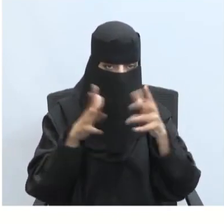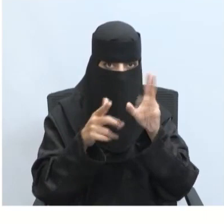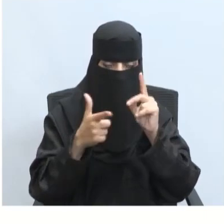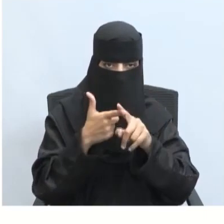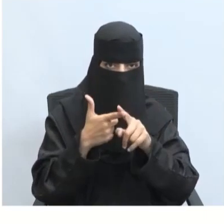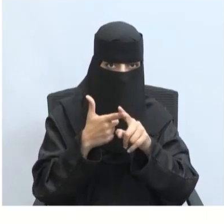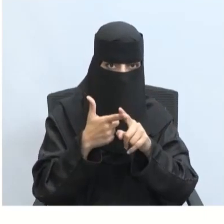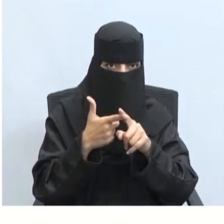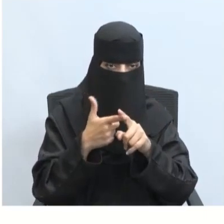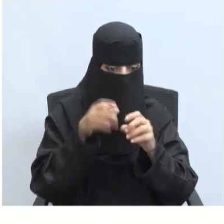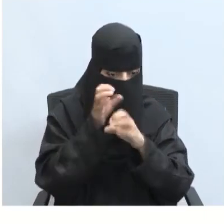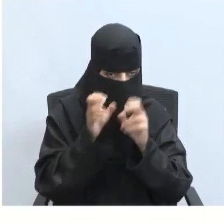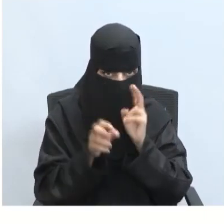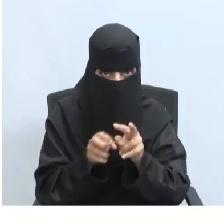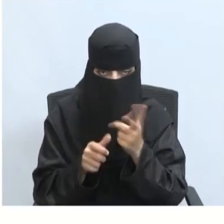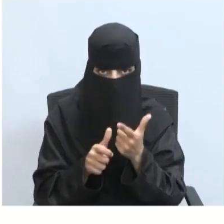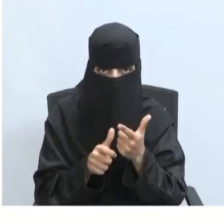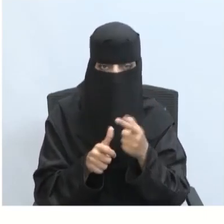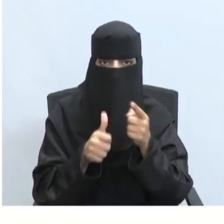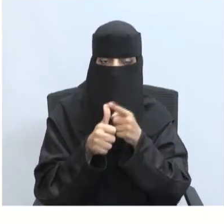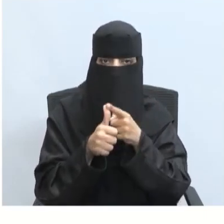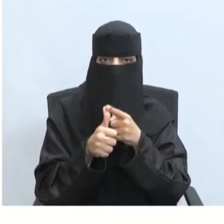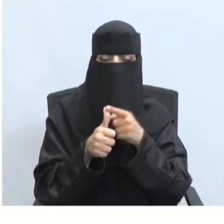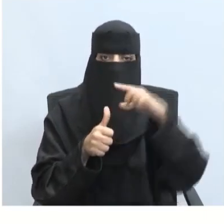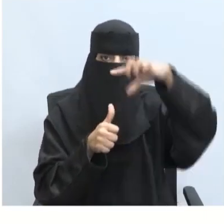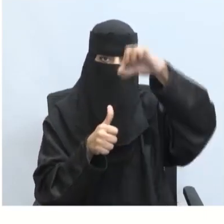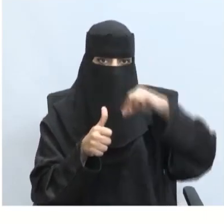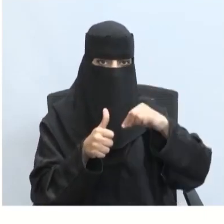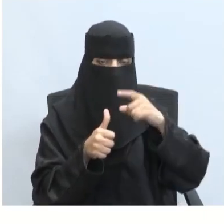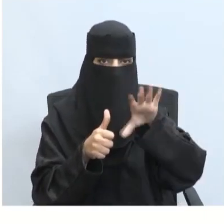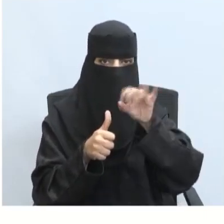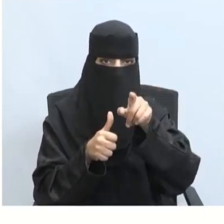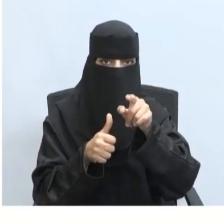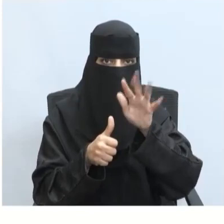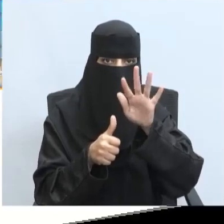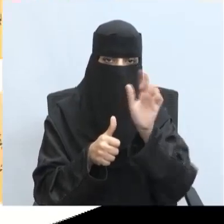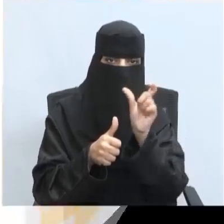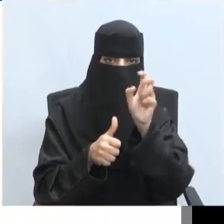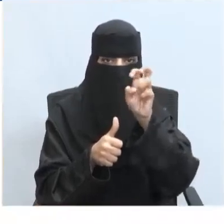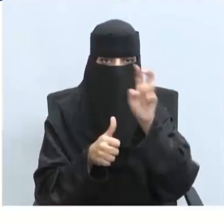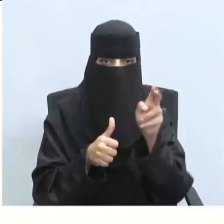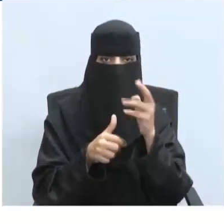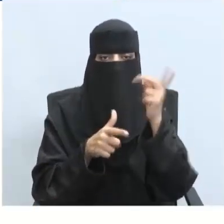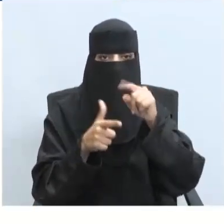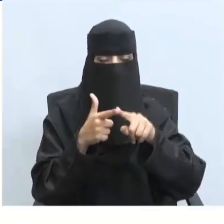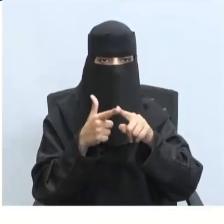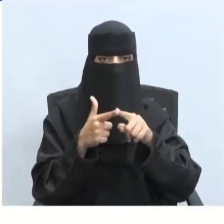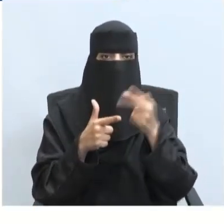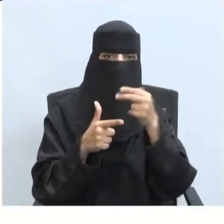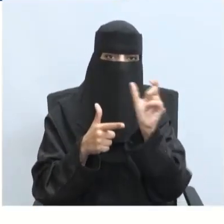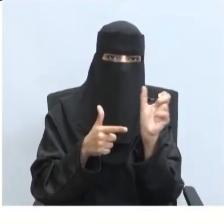والاخرى عينيه اذا يتكون من عدستين محدبتين احداهما عينيه والاخرى